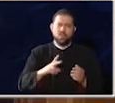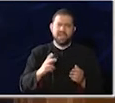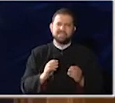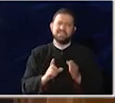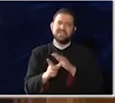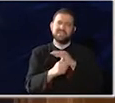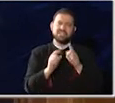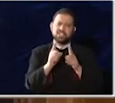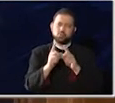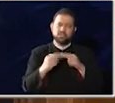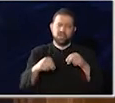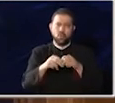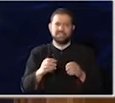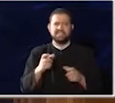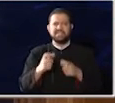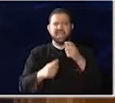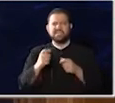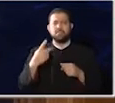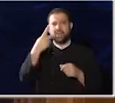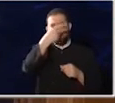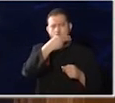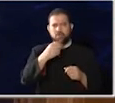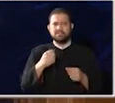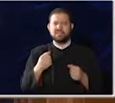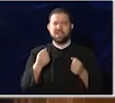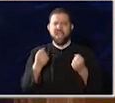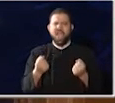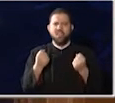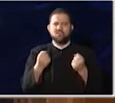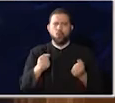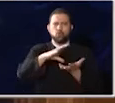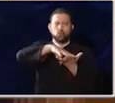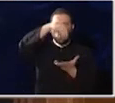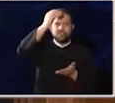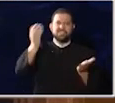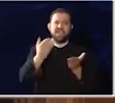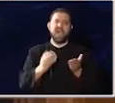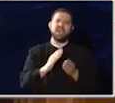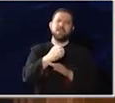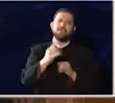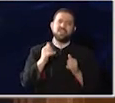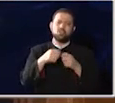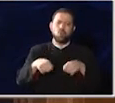asceză, despre efortul duhovnicesc care implică toate aceste gesturi